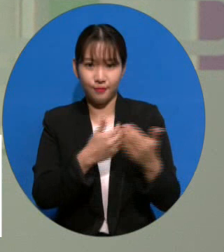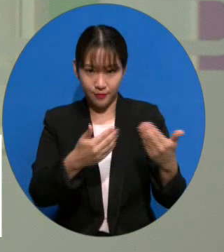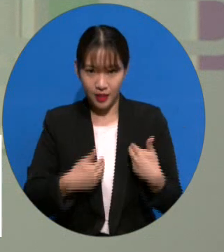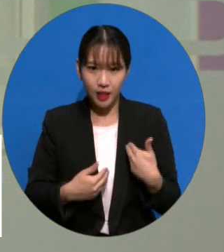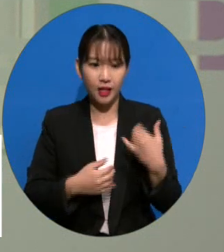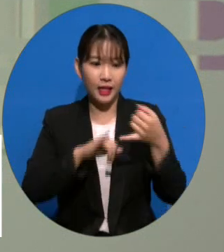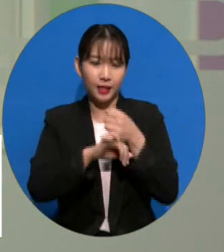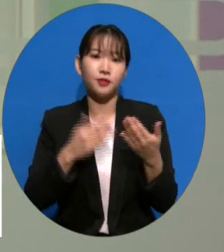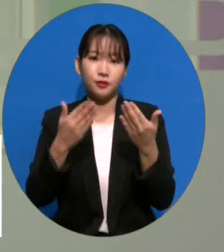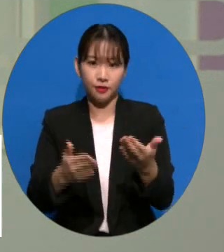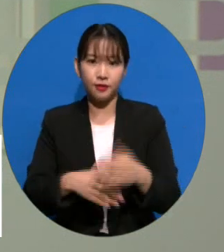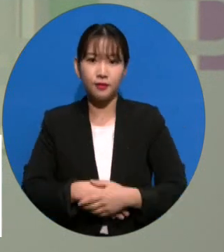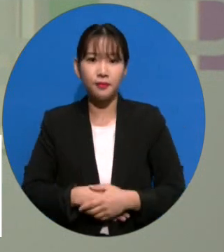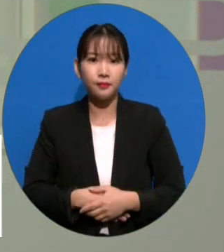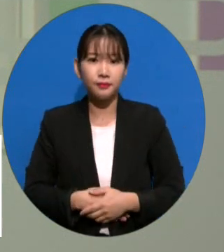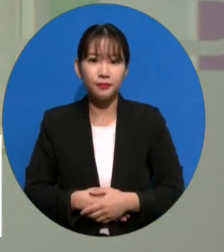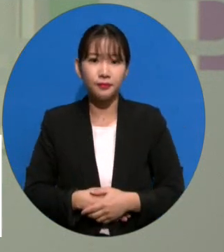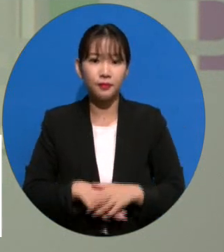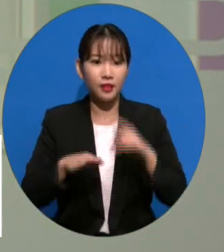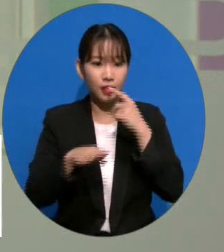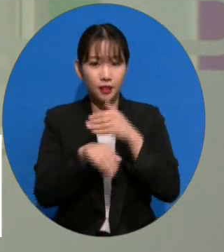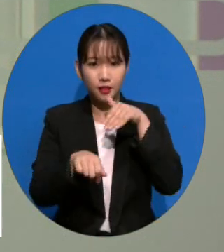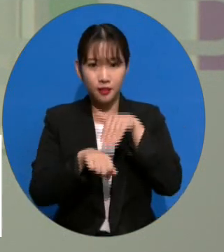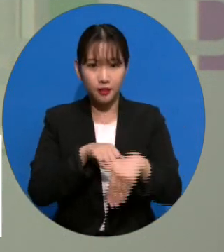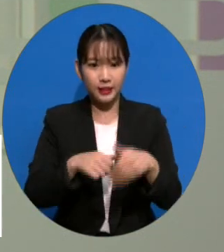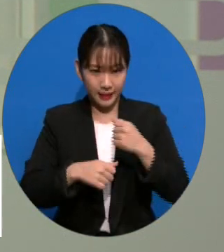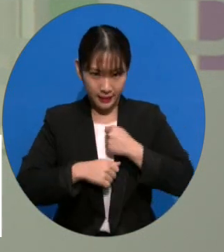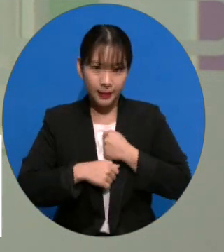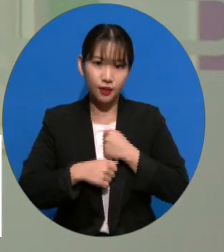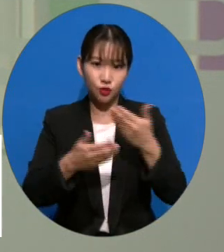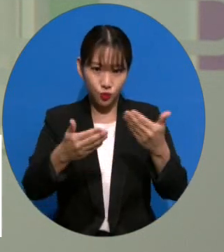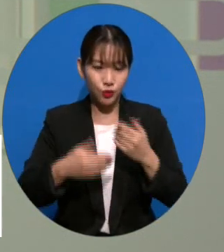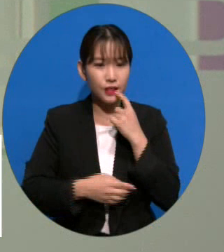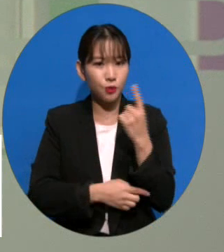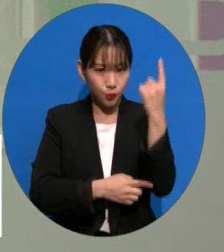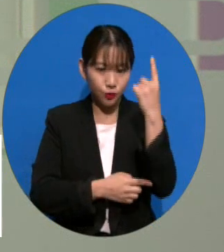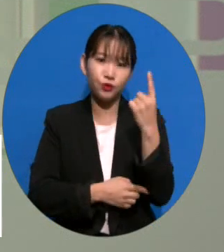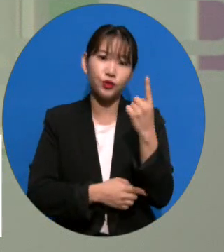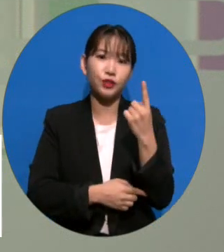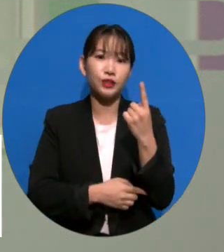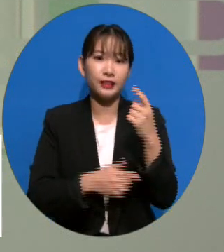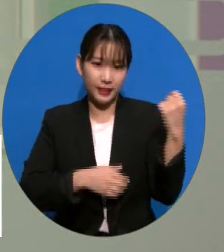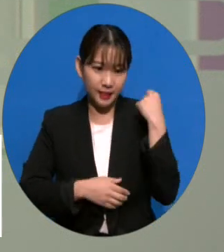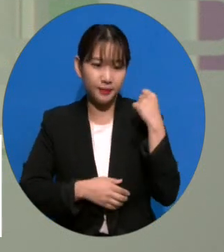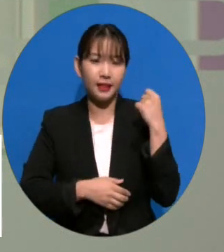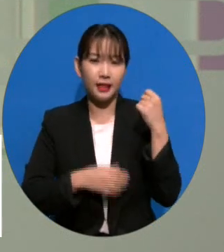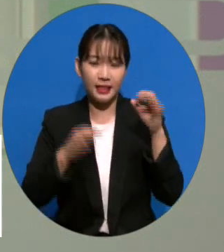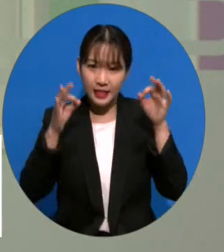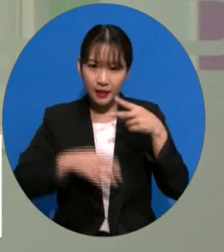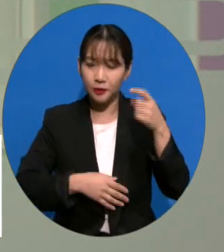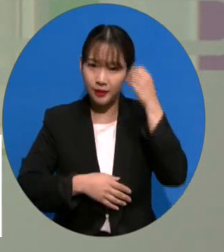그리고 약속드립니다. 이 민주주의를 지켜낸 촛불 명령 제가 한 시도 잊은 적이